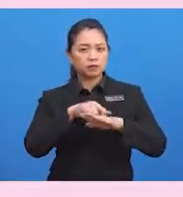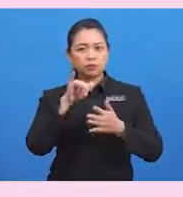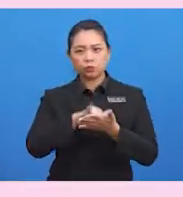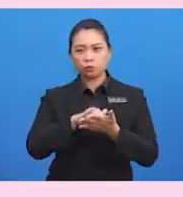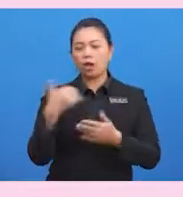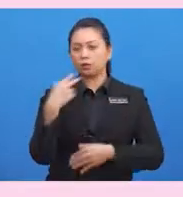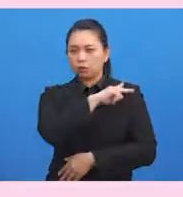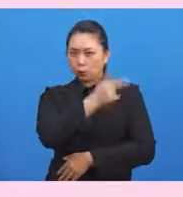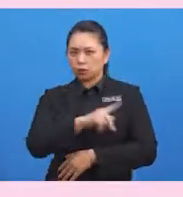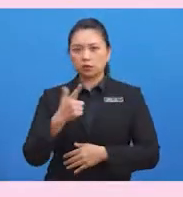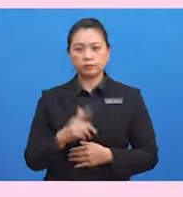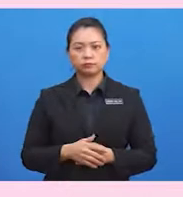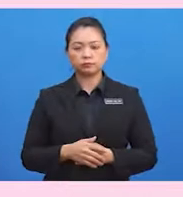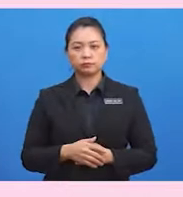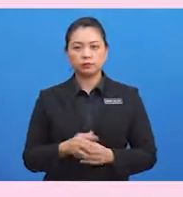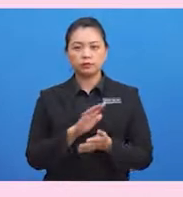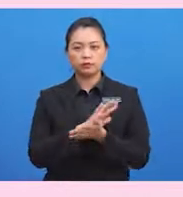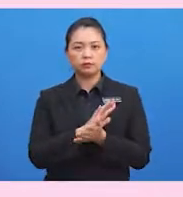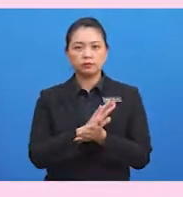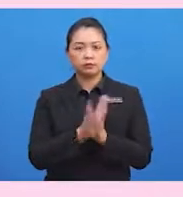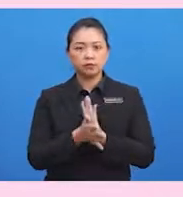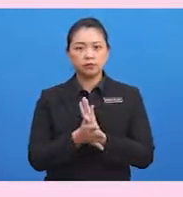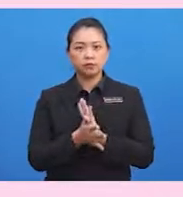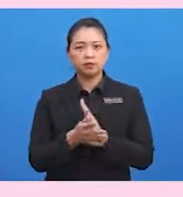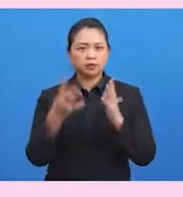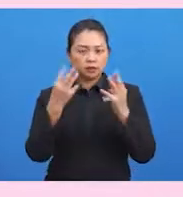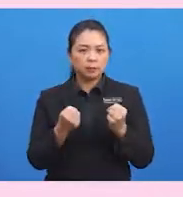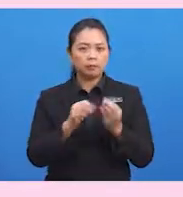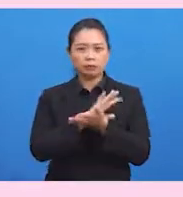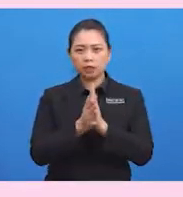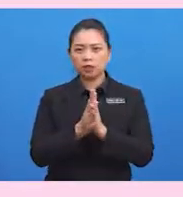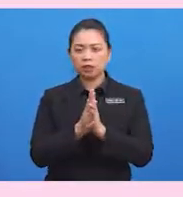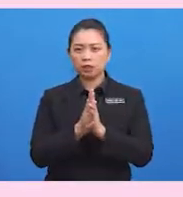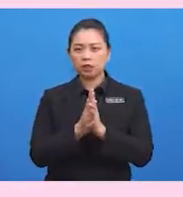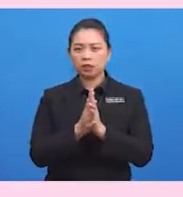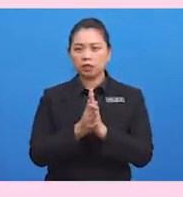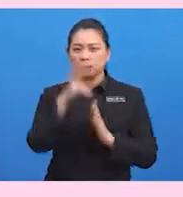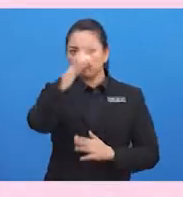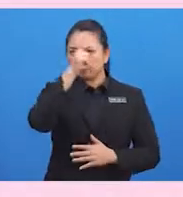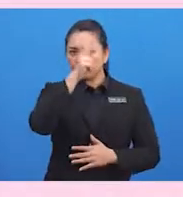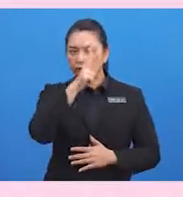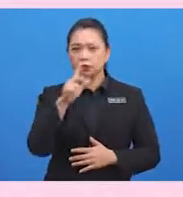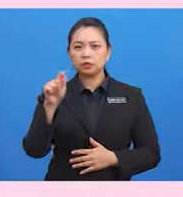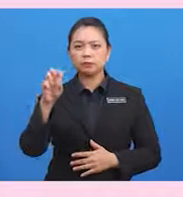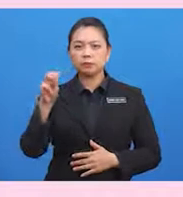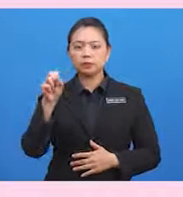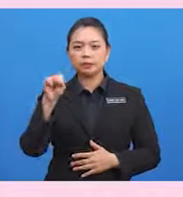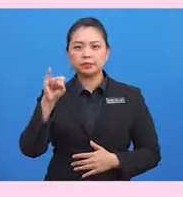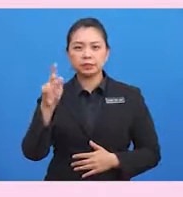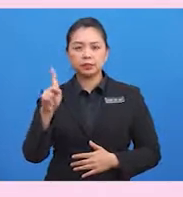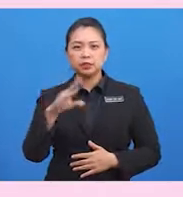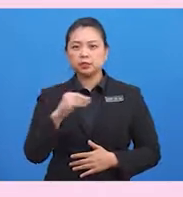menyingkirkan temanggi dan menjadi pemerintah the masih ini menyembuhkan kemarahan kerajaan siang